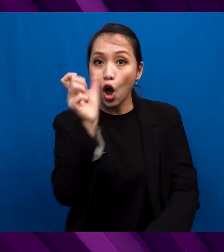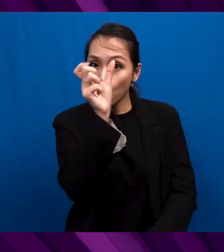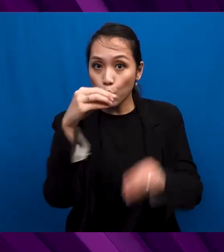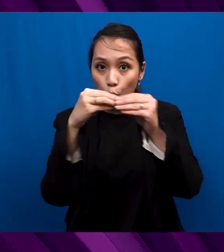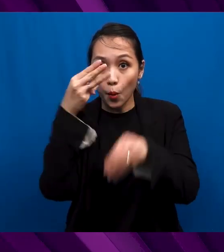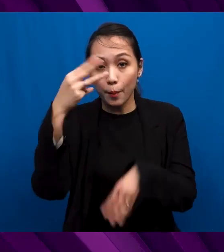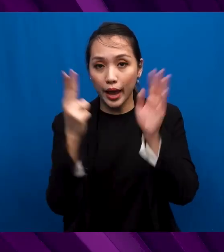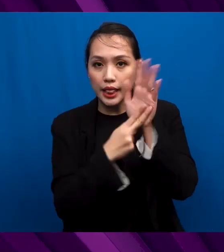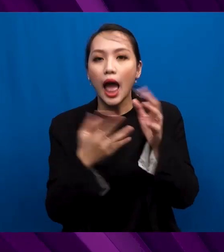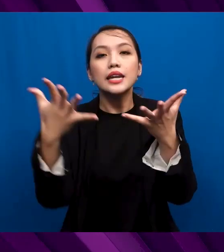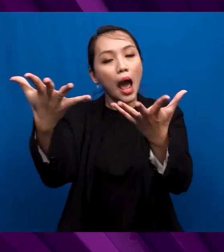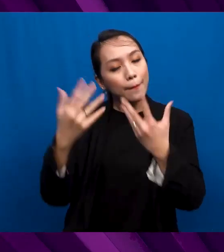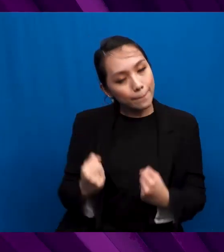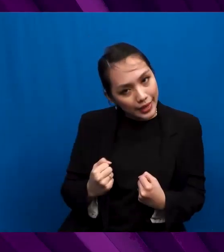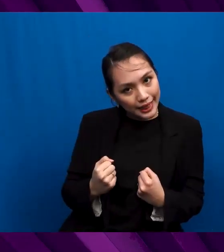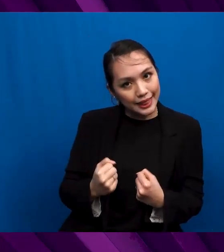kita sama-sama